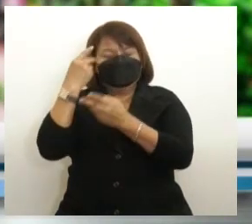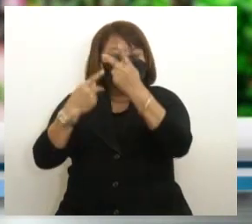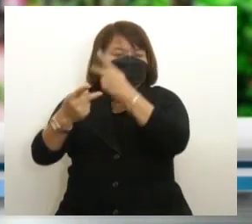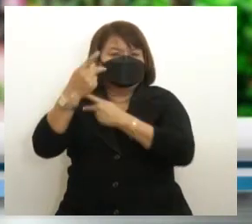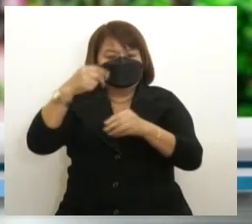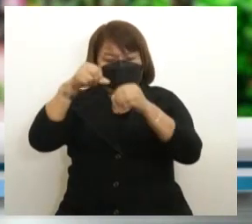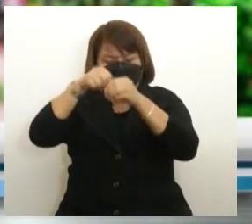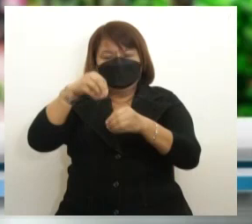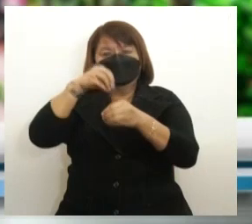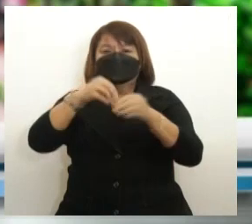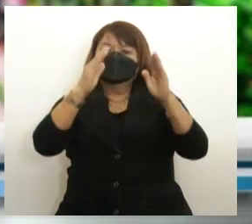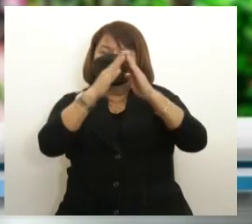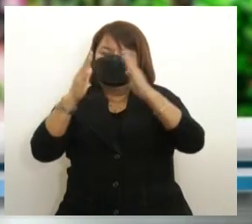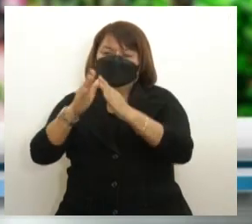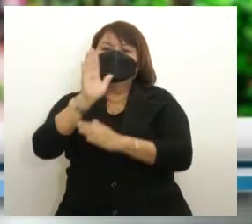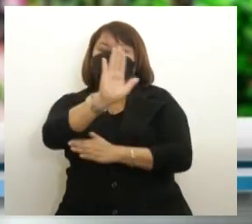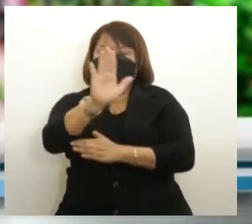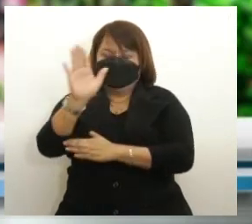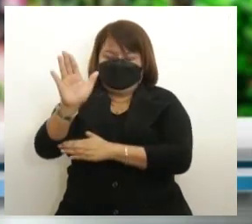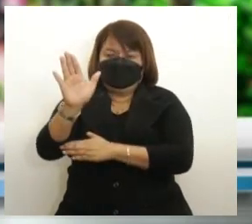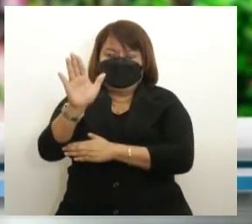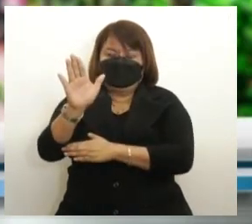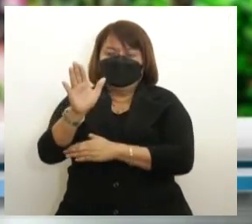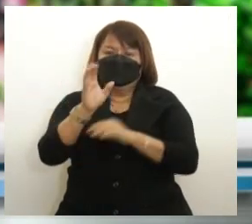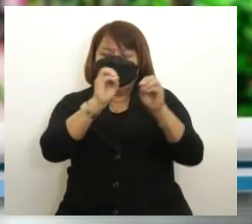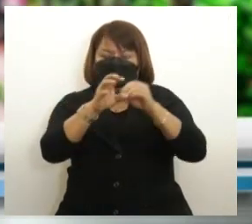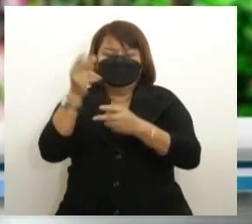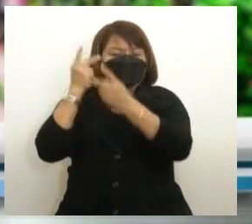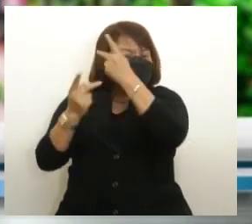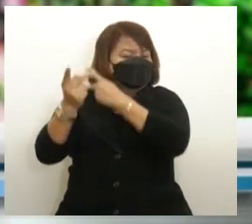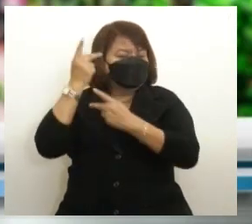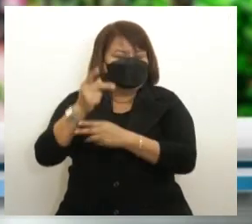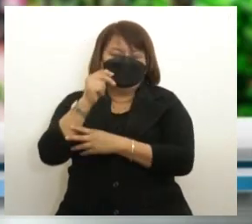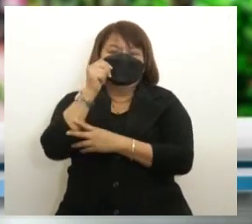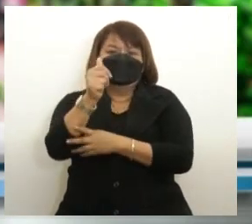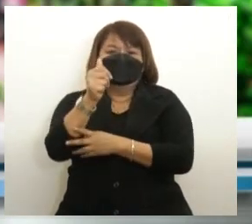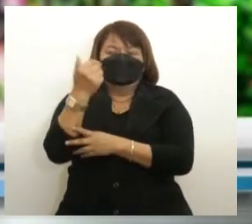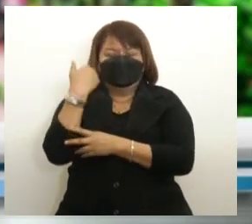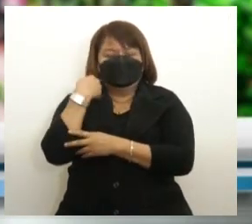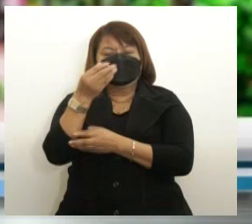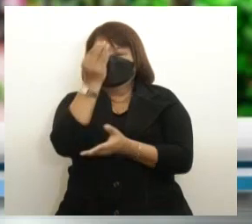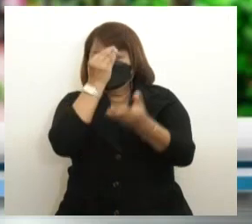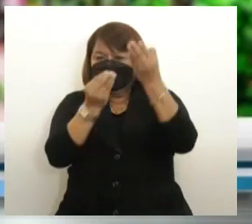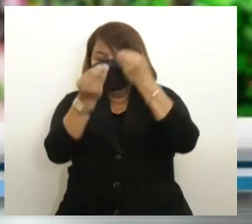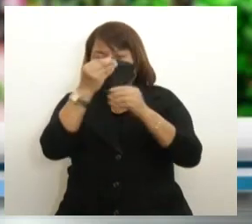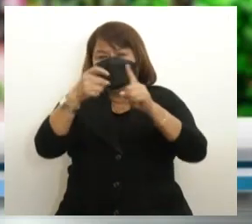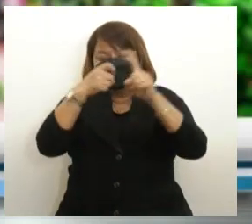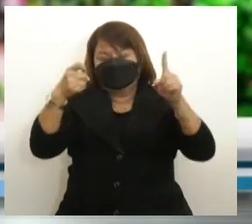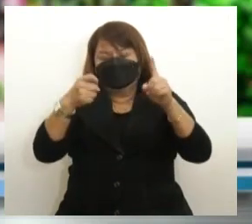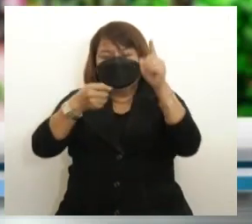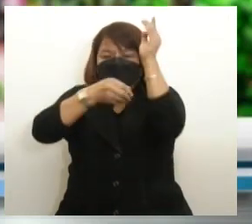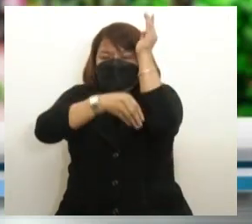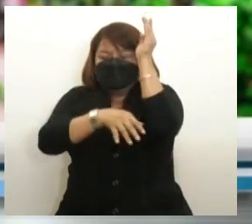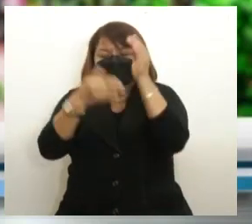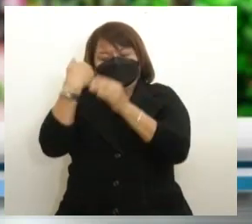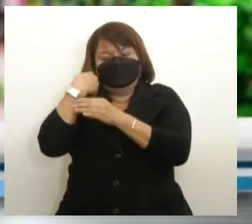อยู่ในชุมชนท้องถิ่นขับเคลื่อนการสอนประวัติศาสตร์ให้สำฤทธิ์ผลเกิดการเรียนรู้จากรากเหง้าและความ